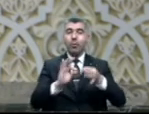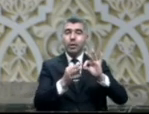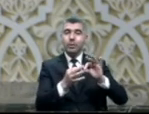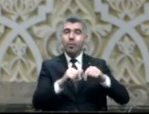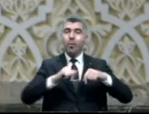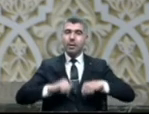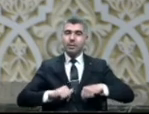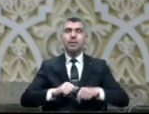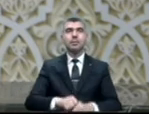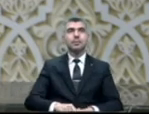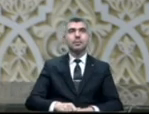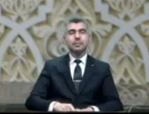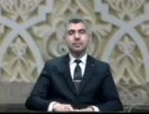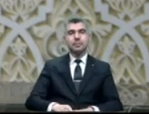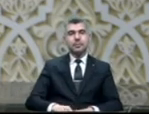سيد الوزير.